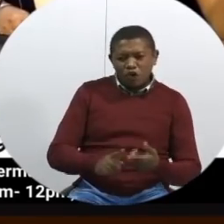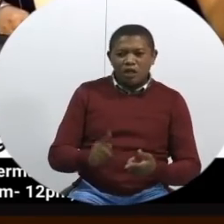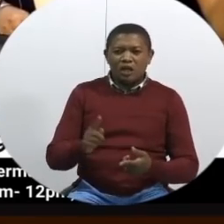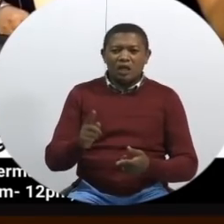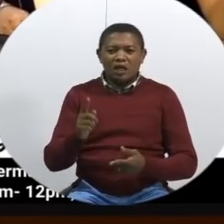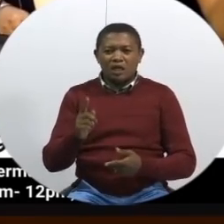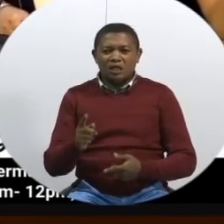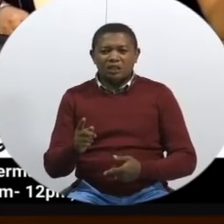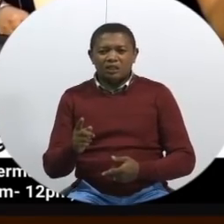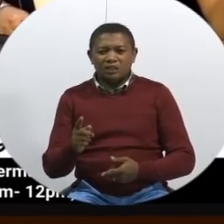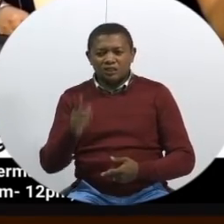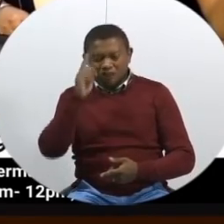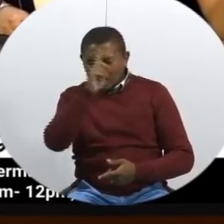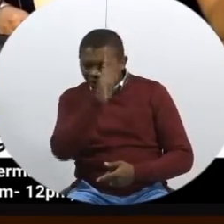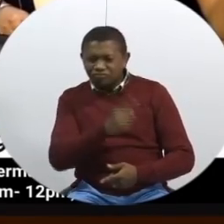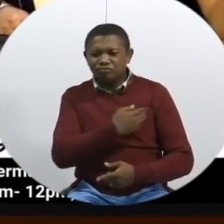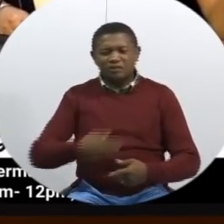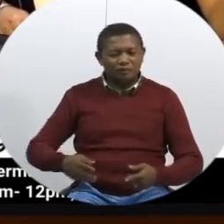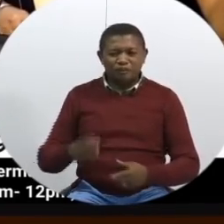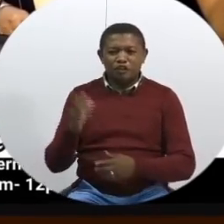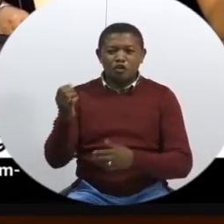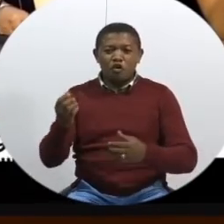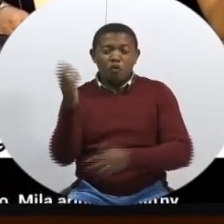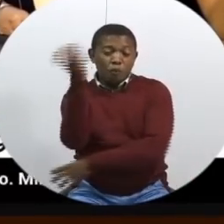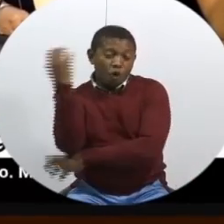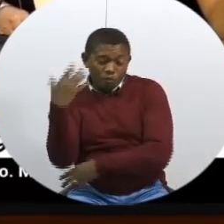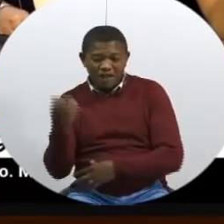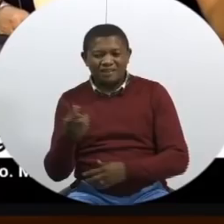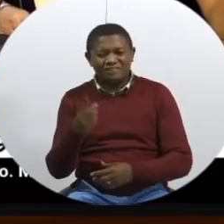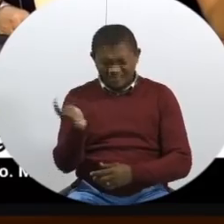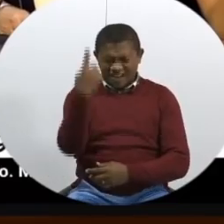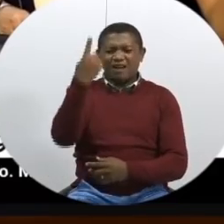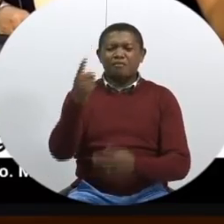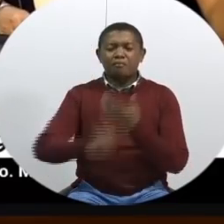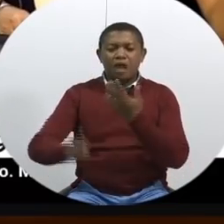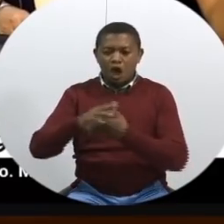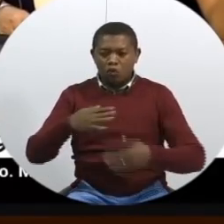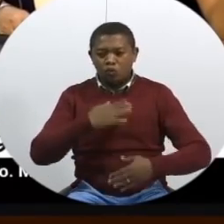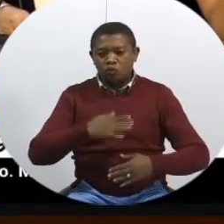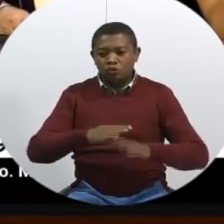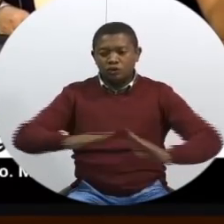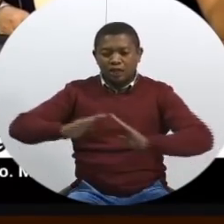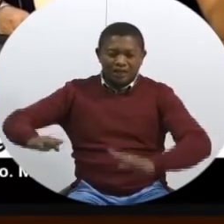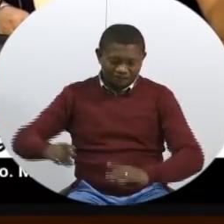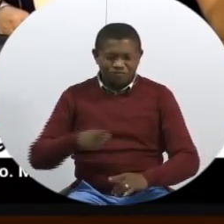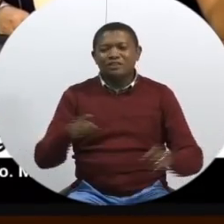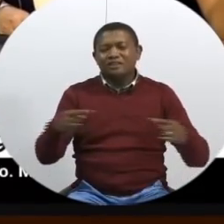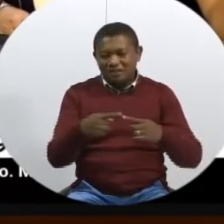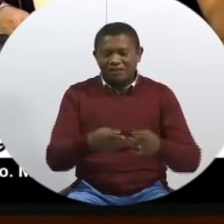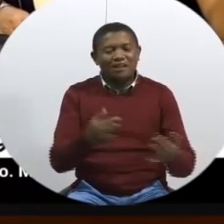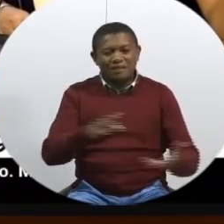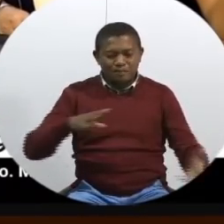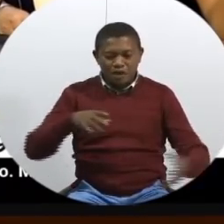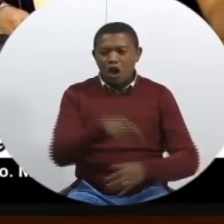mihoatra an'izany zany no miatrika an'izao zavatra atrehantsika izao, dia ny mpitsabo, ireo